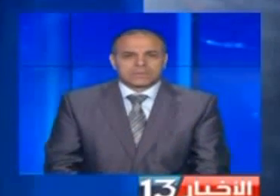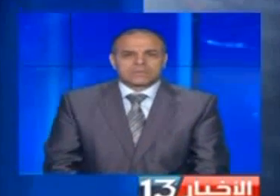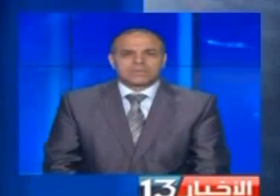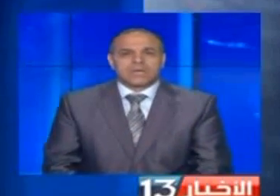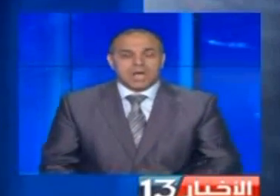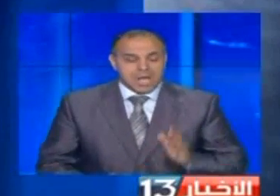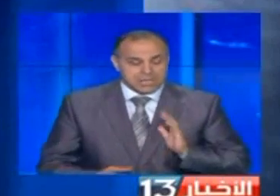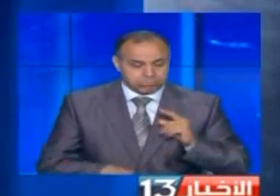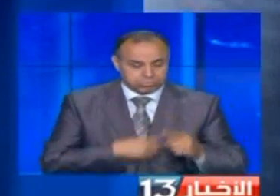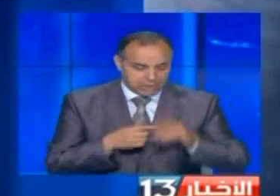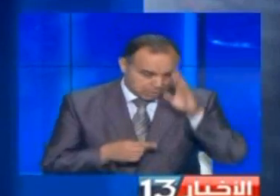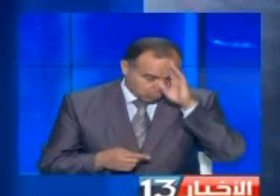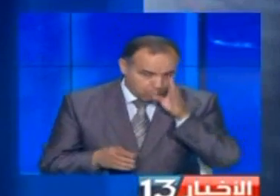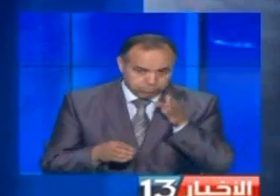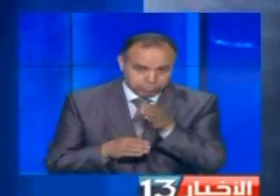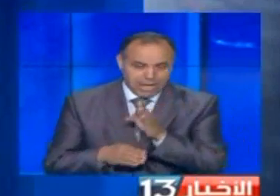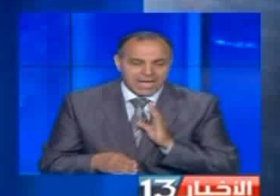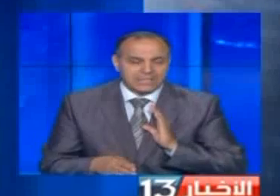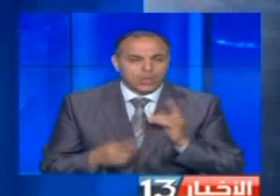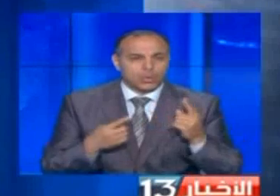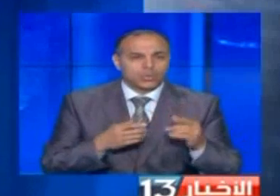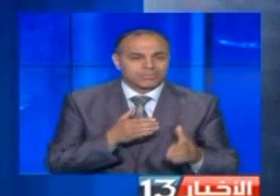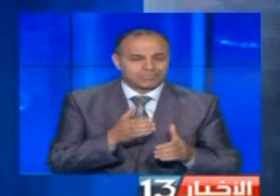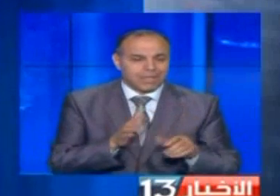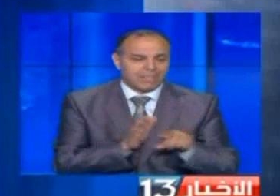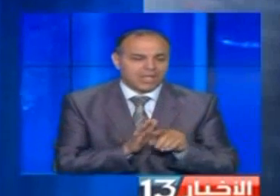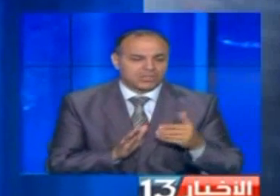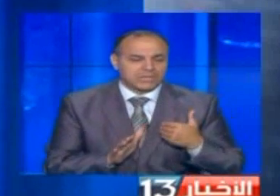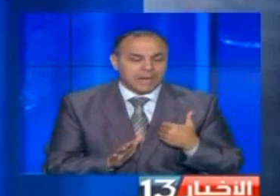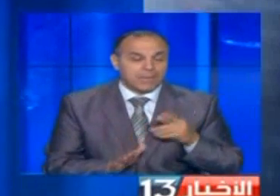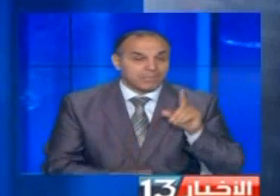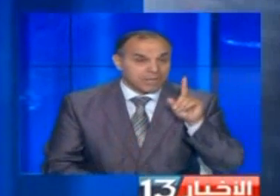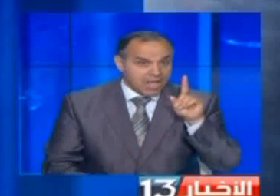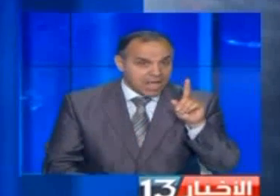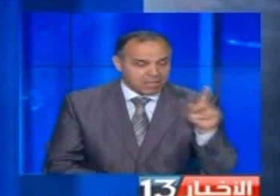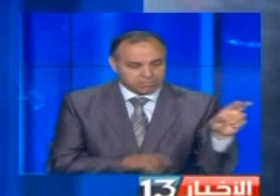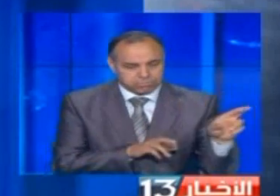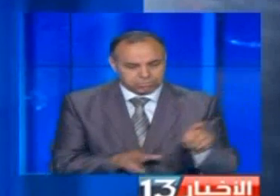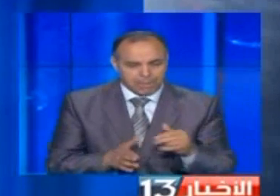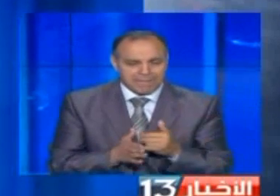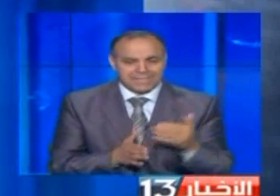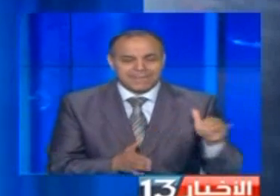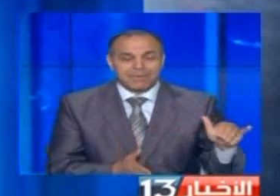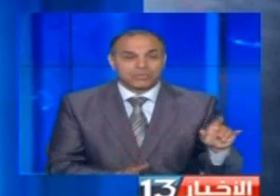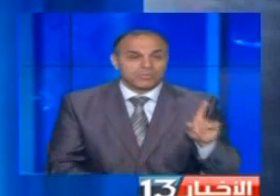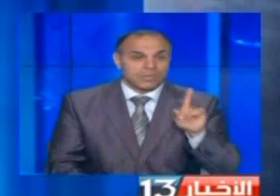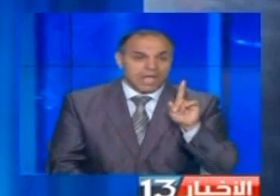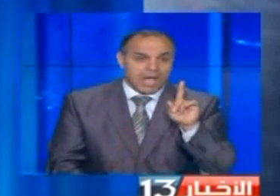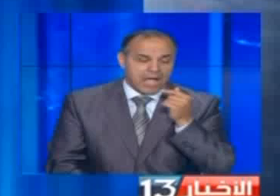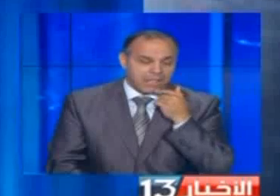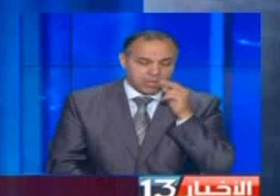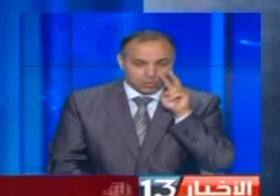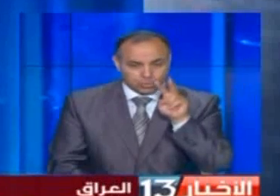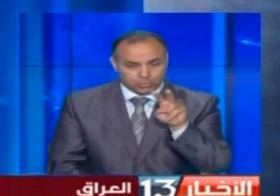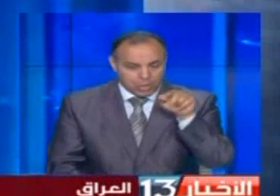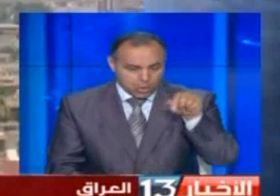تواصل القوات العراقية عملياتها العسكرية ضد مسلحي تنظيم داعش الإرهابي لاستعادة مدينة الموصل، وقد